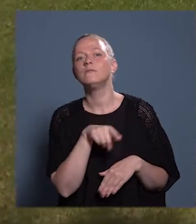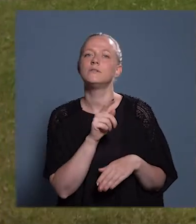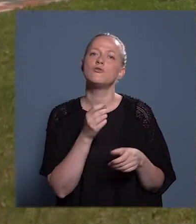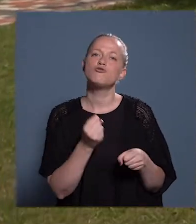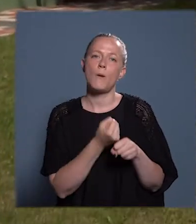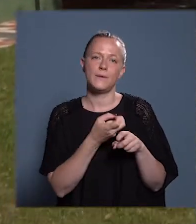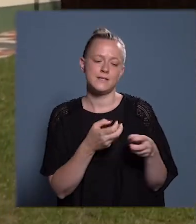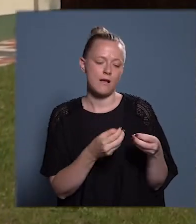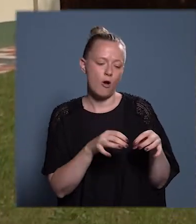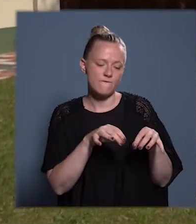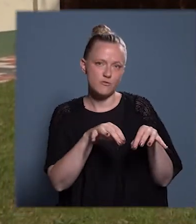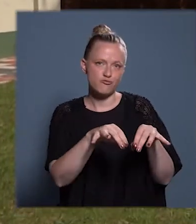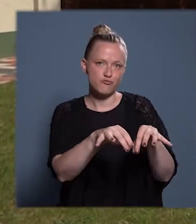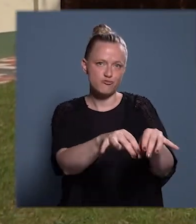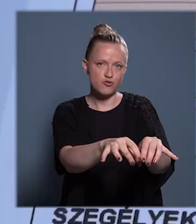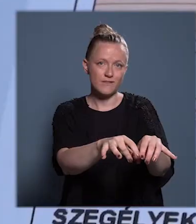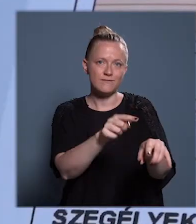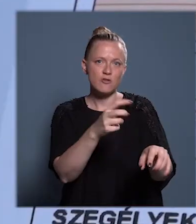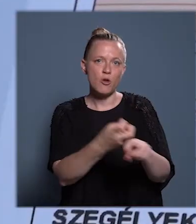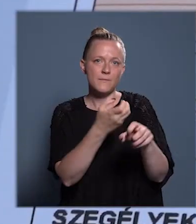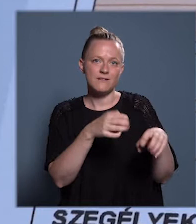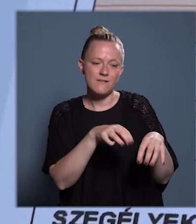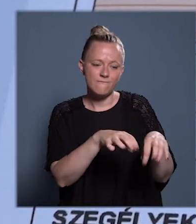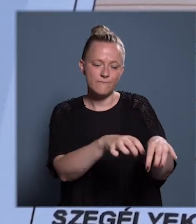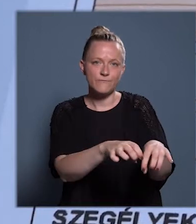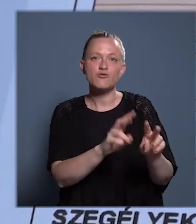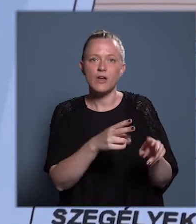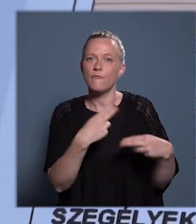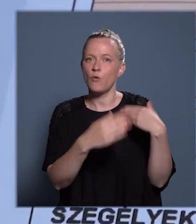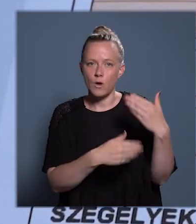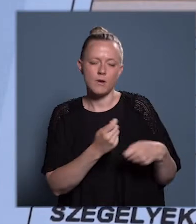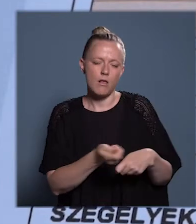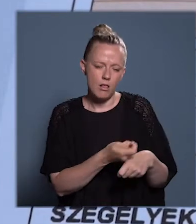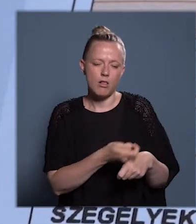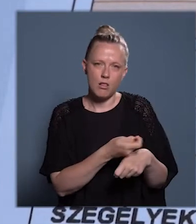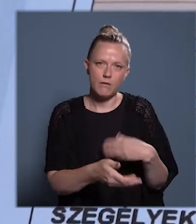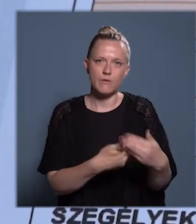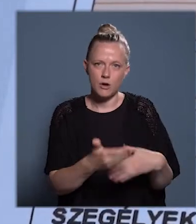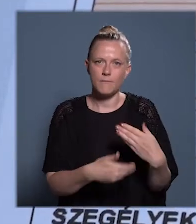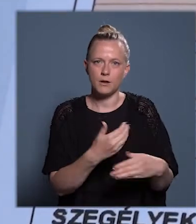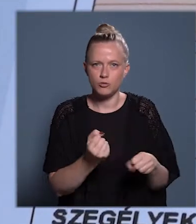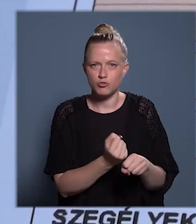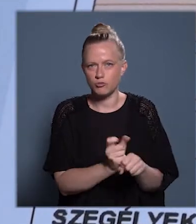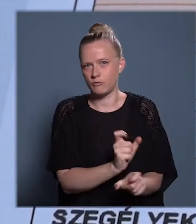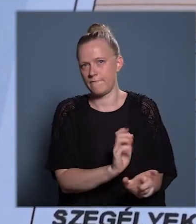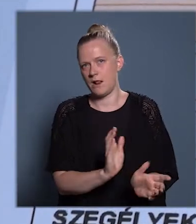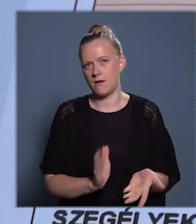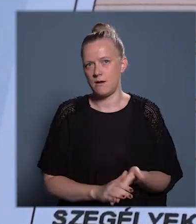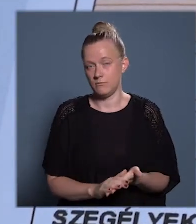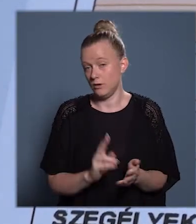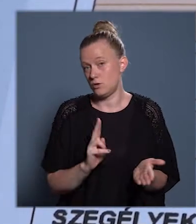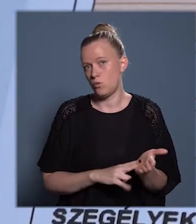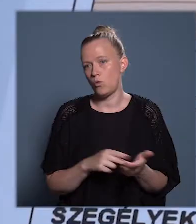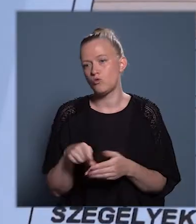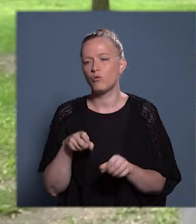kavics. De a stabilizált kavicsot fent kell tartani, folyamatosan karban kell tartani, folyamatosan dolog van vele. Jogos, ha egy önkormányzat